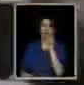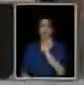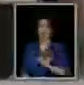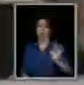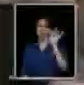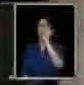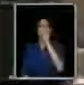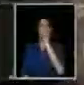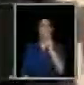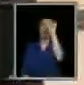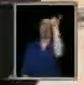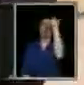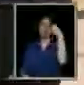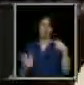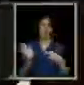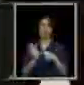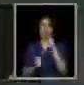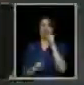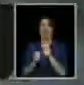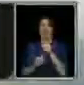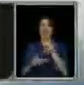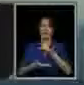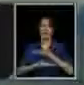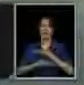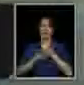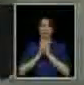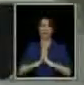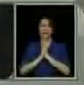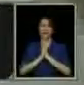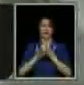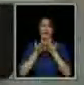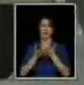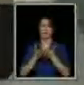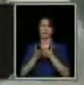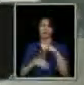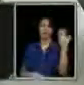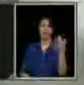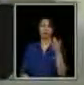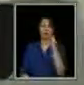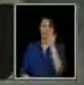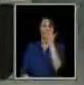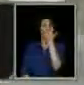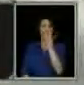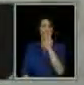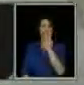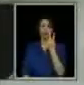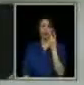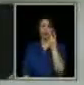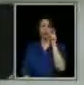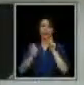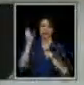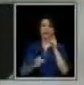אם נתקלים בבעיה, מתקשים מאוד לבקש עזרה חיצונית. היה עצוב בשבועות האחרונים לראות איך בית ורש מנסים להילחם